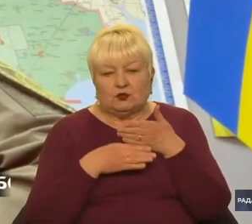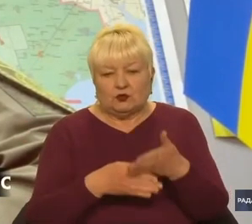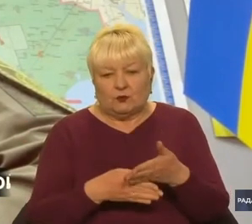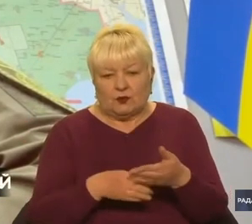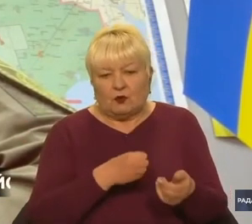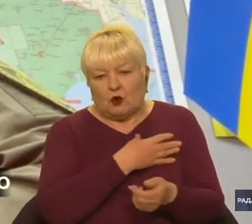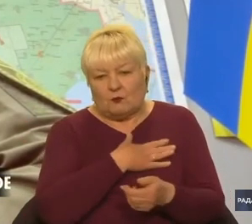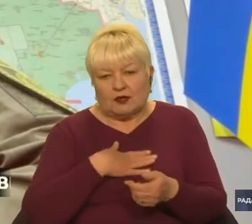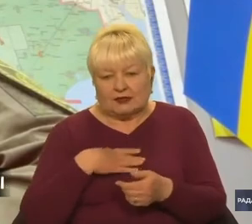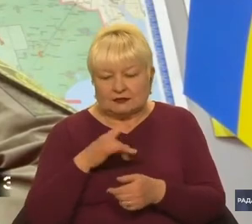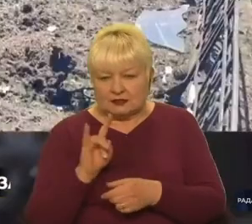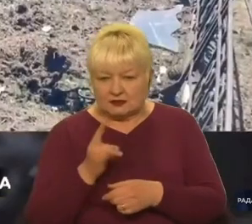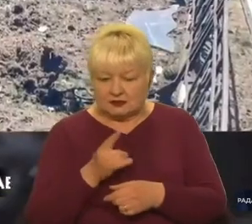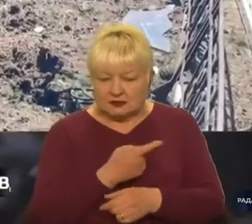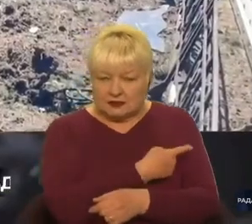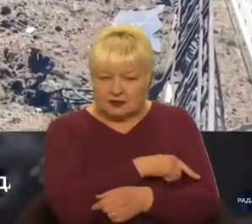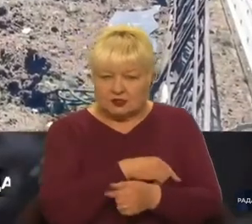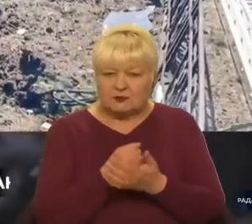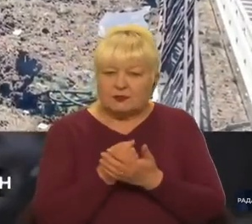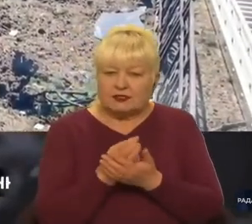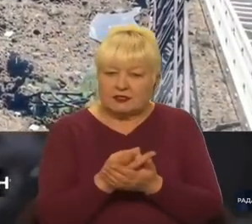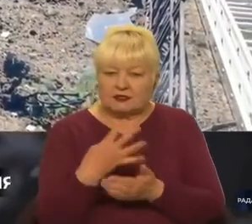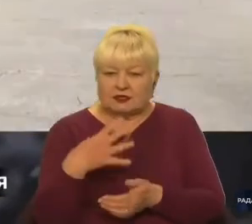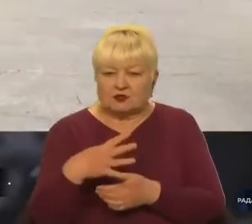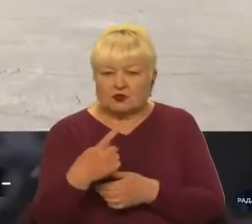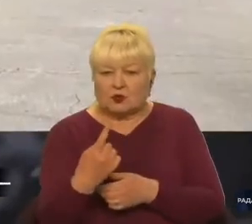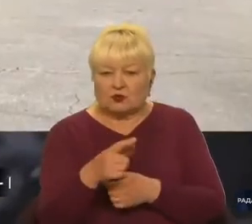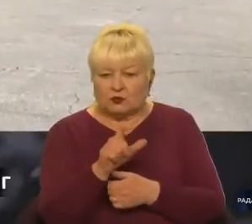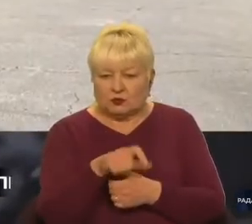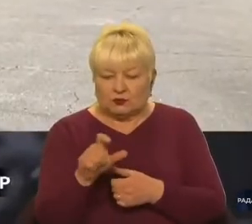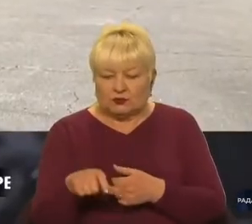дитині. Шпіталізовано 41 людину,